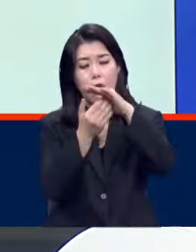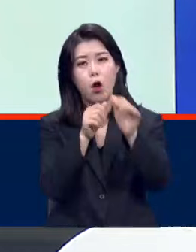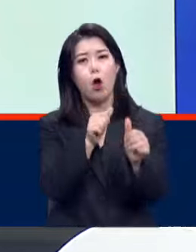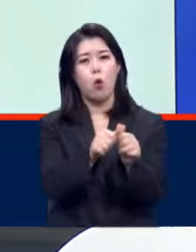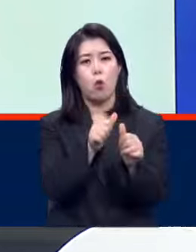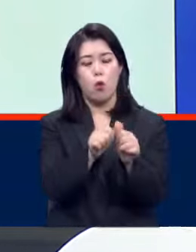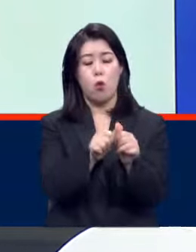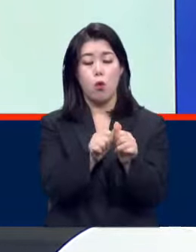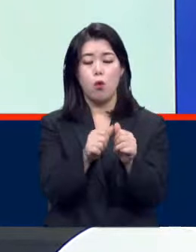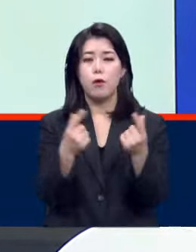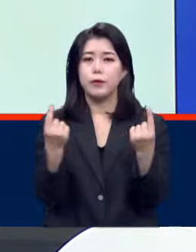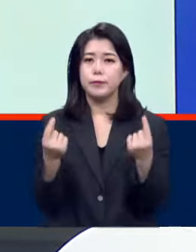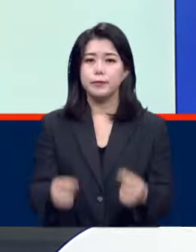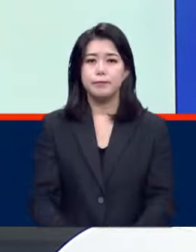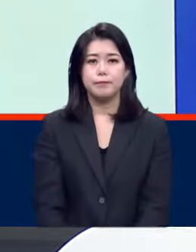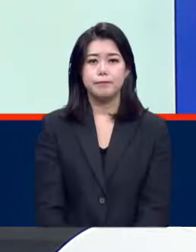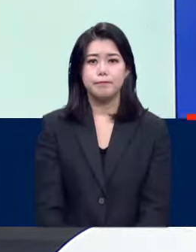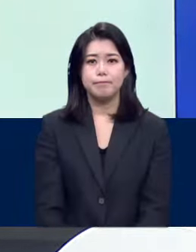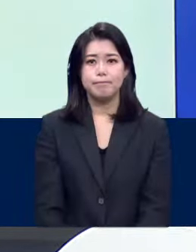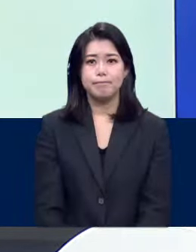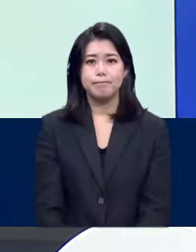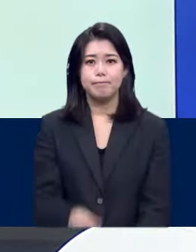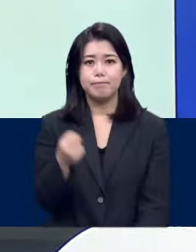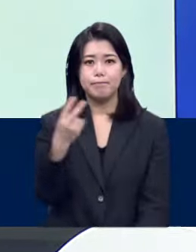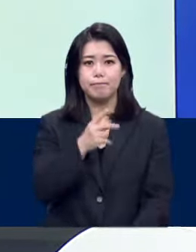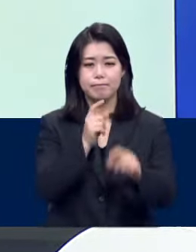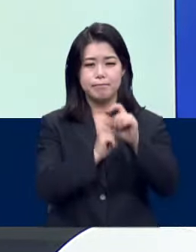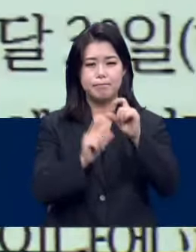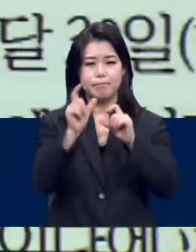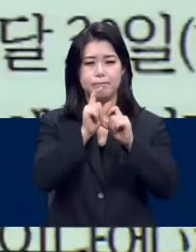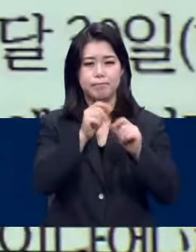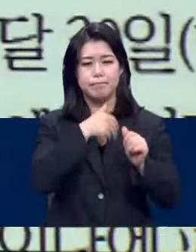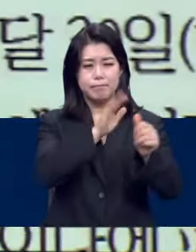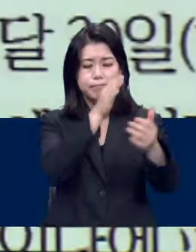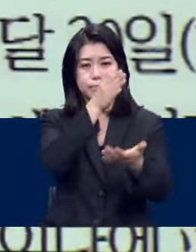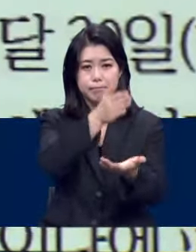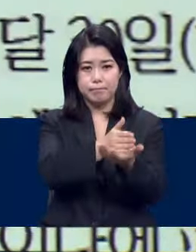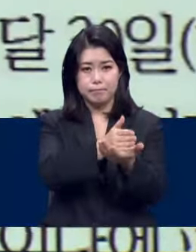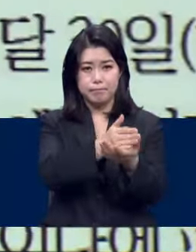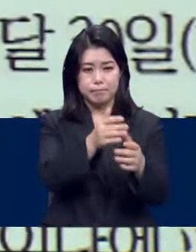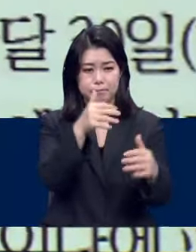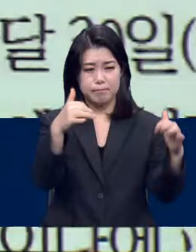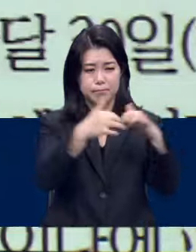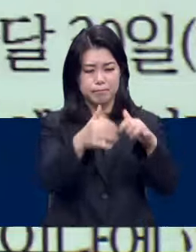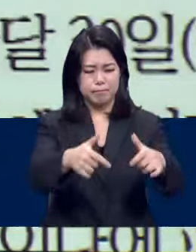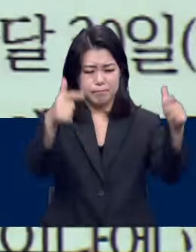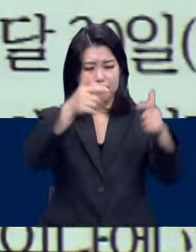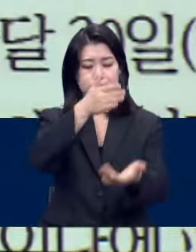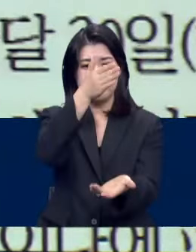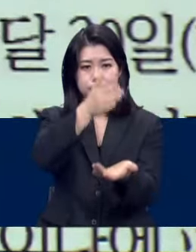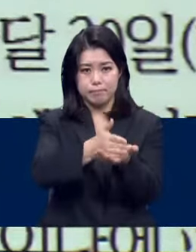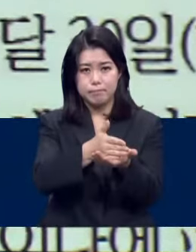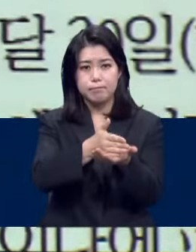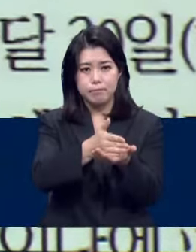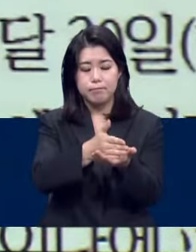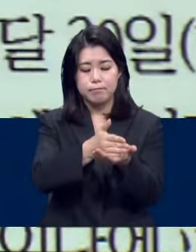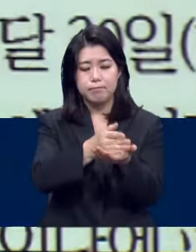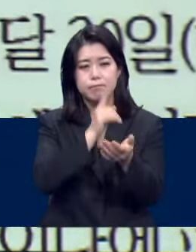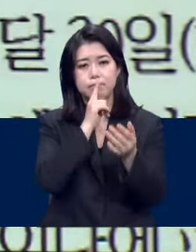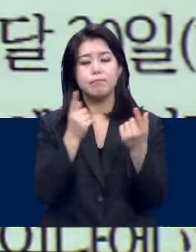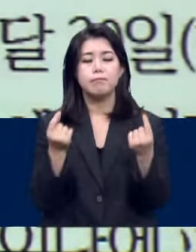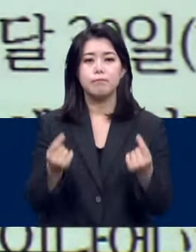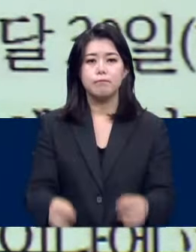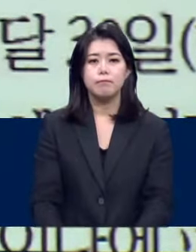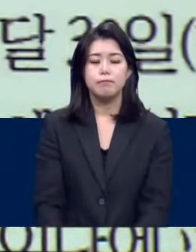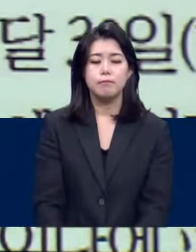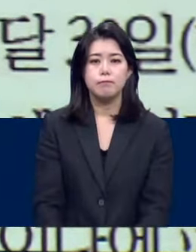경고였다라는 말씀이에요 그리고이 경고는 추가 파병하지 말아라 전하지 말아라는 얘기가 되지 않겠느냐라는 말씀인